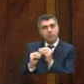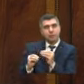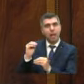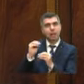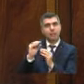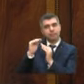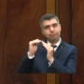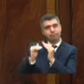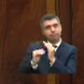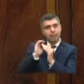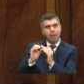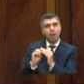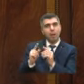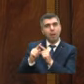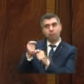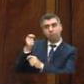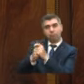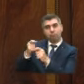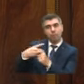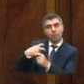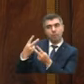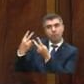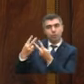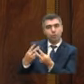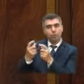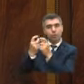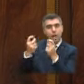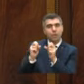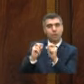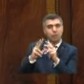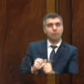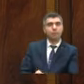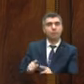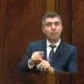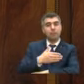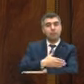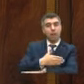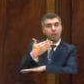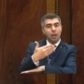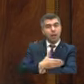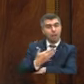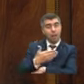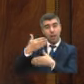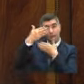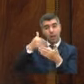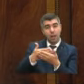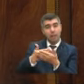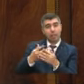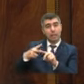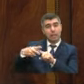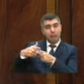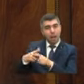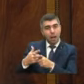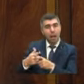تتحسن، الاستثمارات الاجنبيه اللي كتزيد المغرب كتتحسن، كتحسن صادرات المغرب على المستوى الصناعه